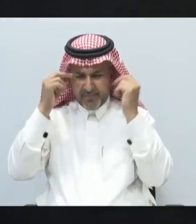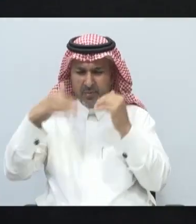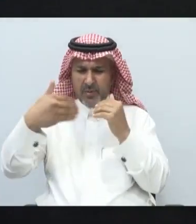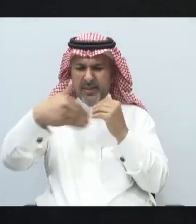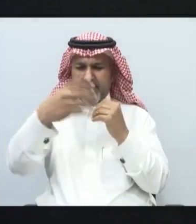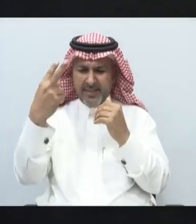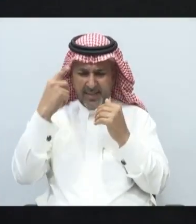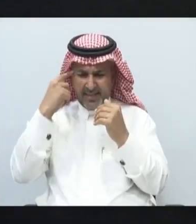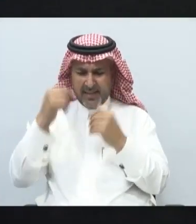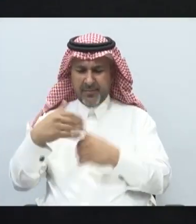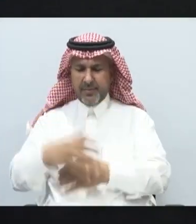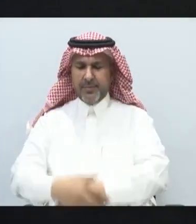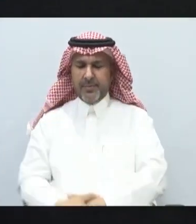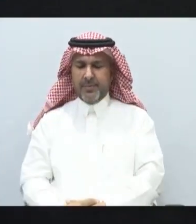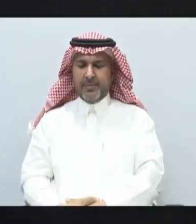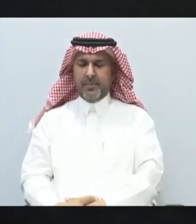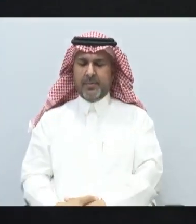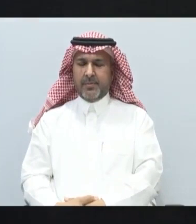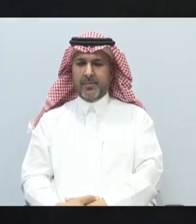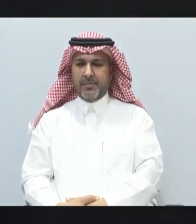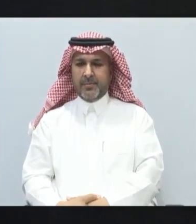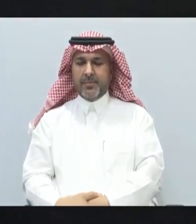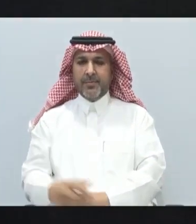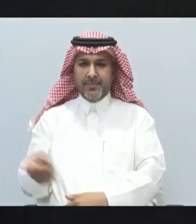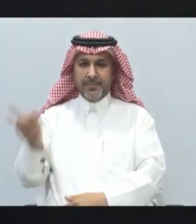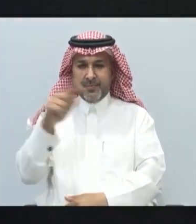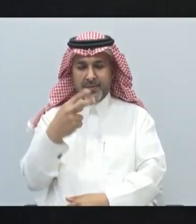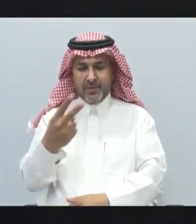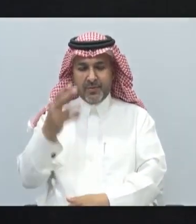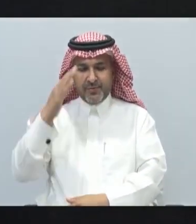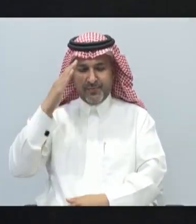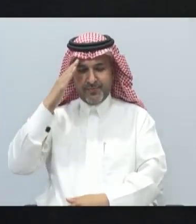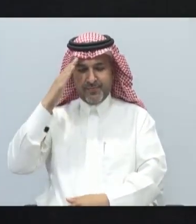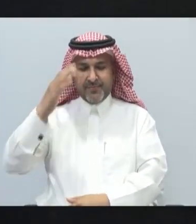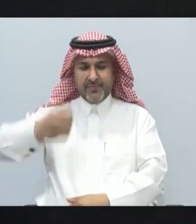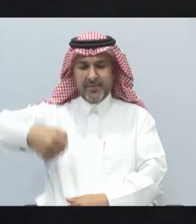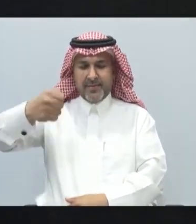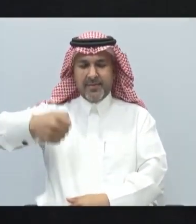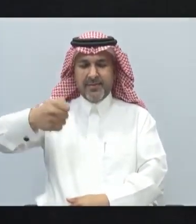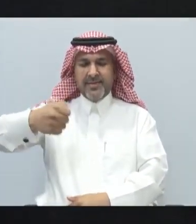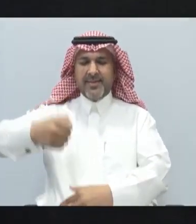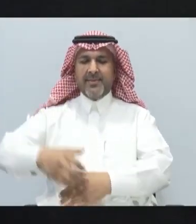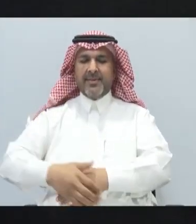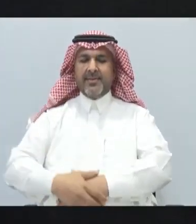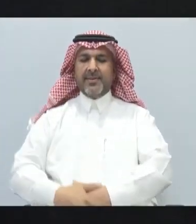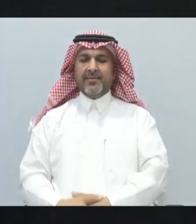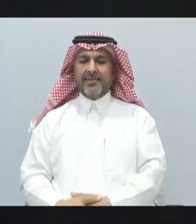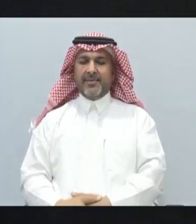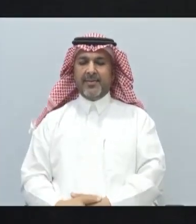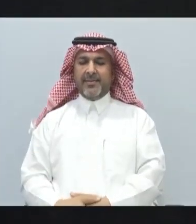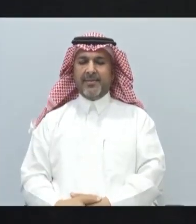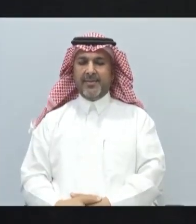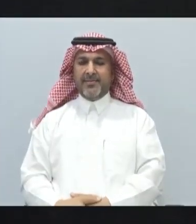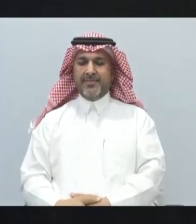اداره الع نتمنى من هنا الى ذلكم حين ان نلقاكم وانتم بخير وصحه وسلامه دمتم في رعايه الله والسلام عليكم ورحمه